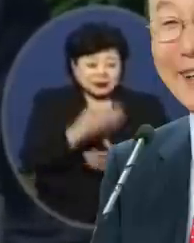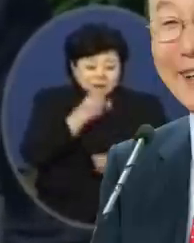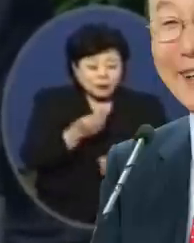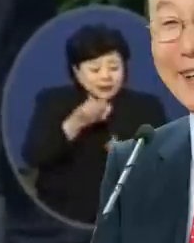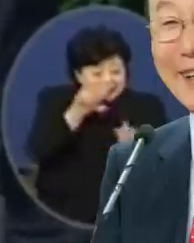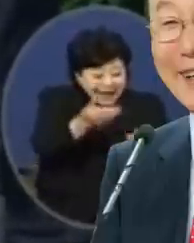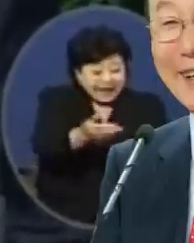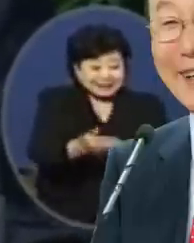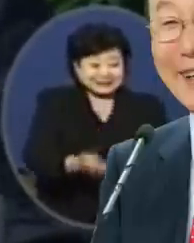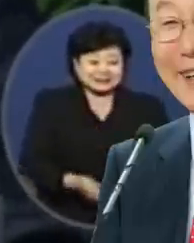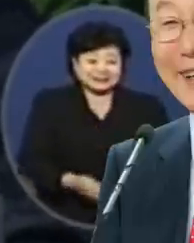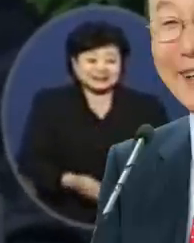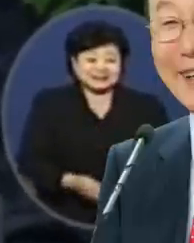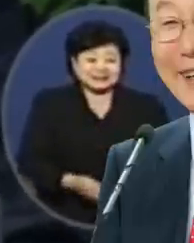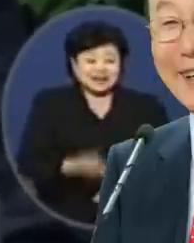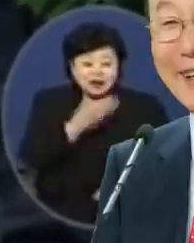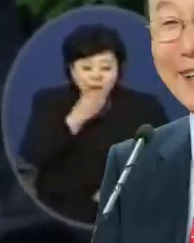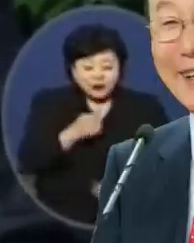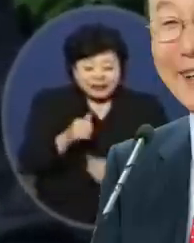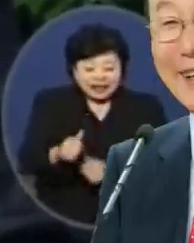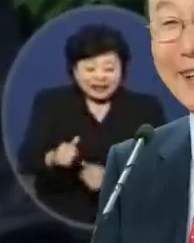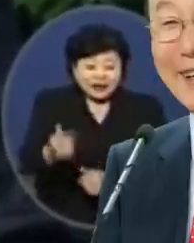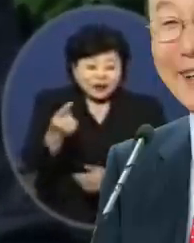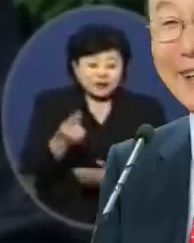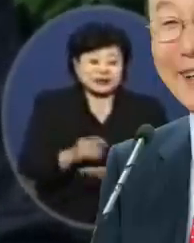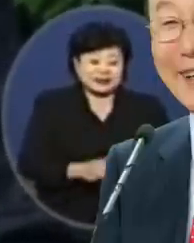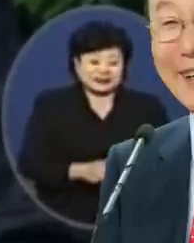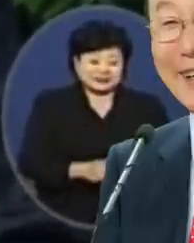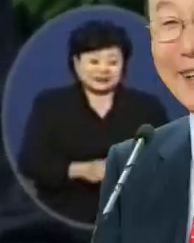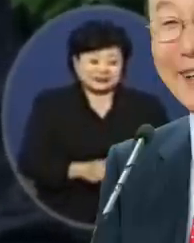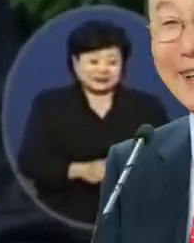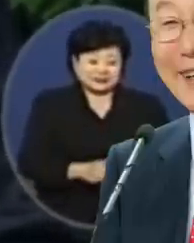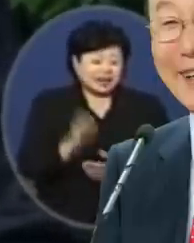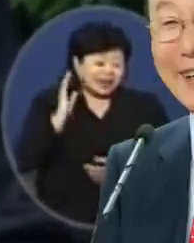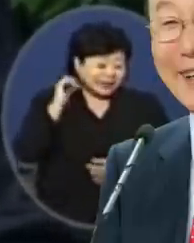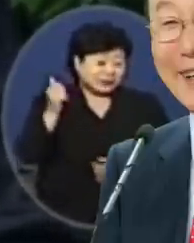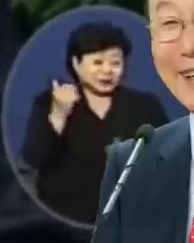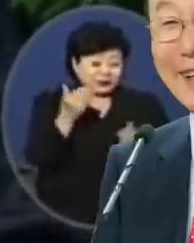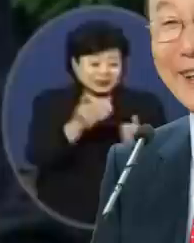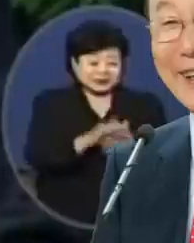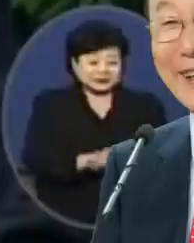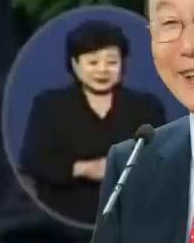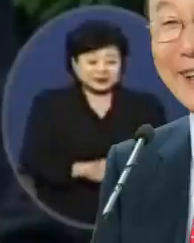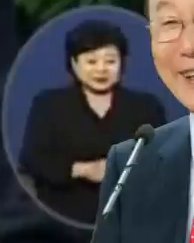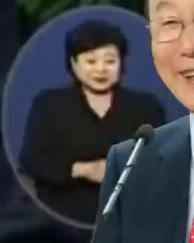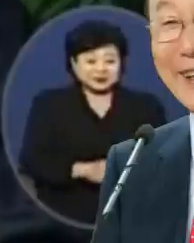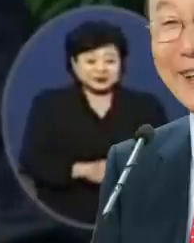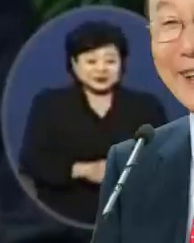받아라. 그 복이 따라오는 것입니다. 우리 박 대통령께서